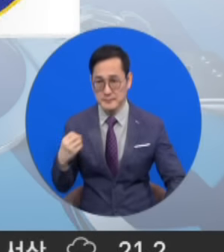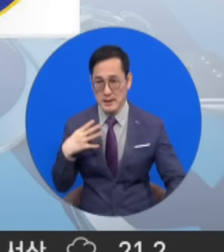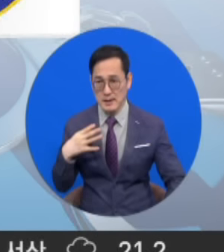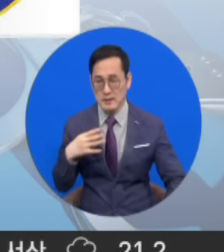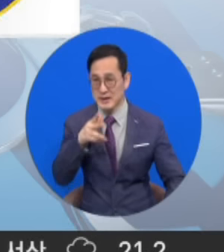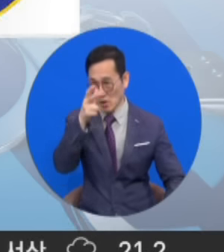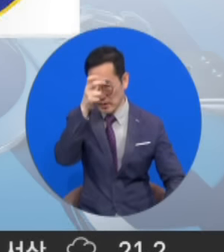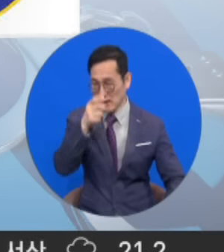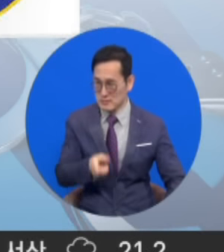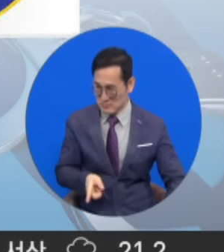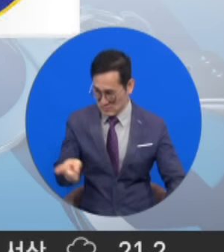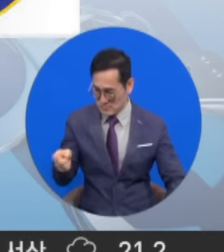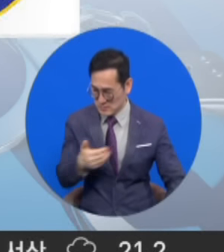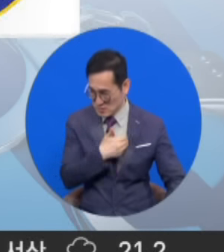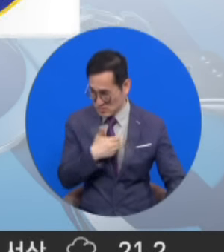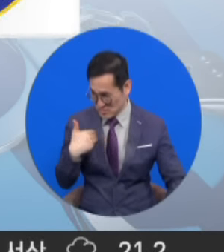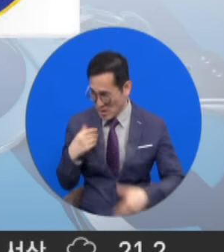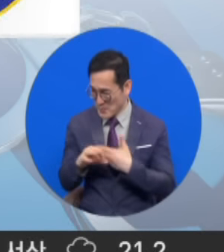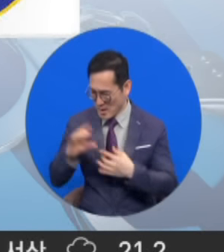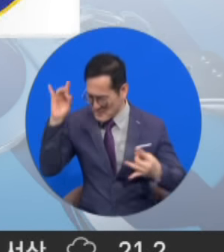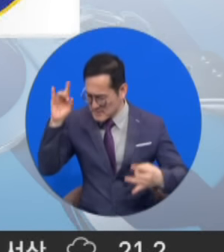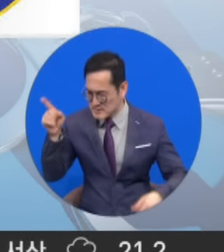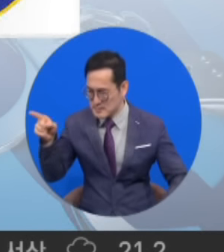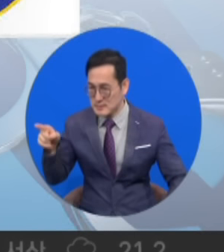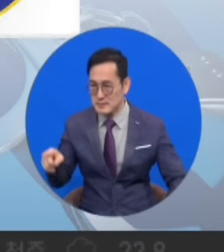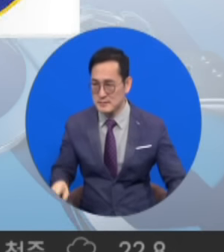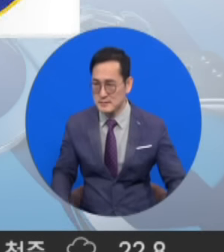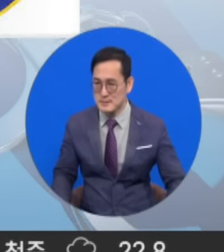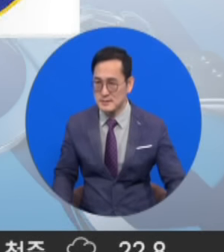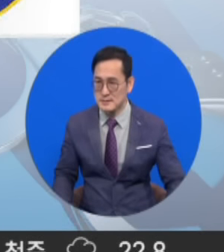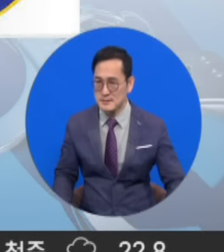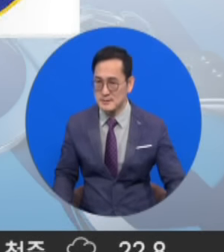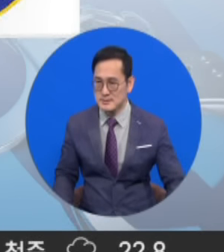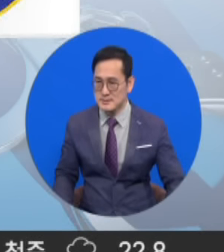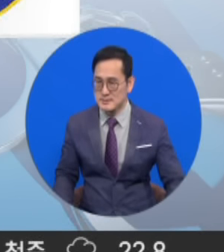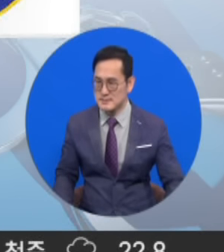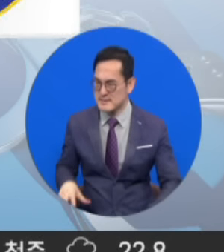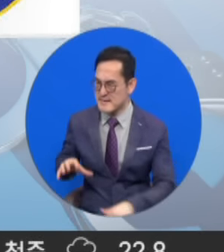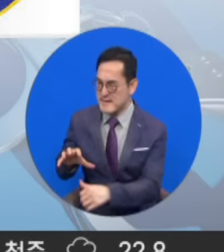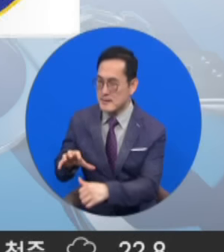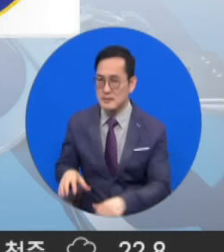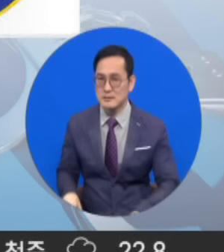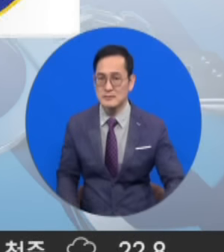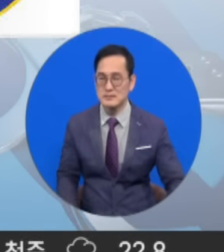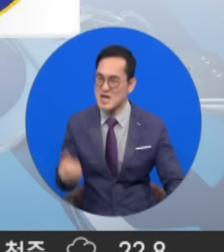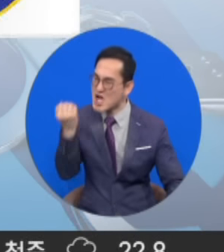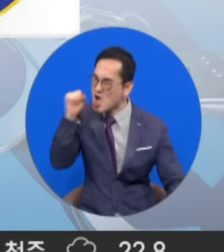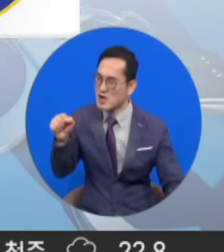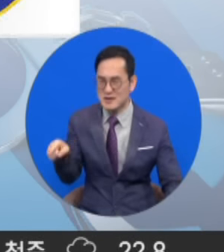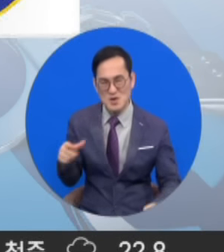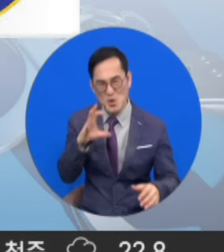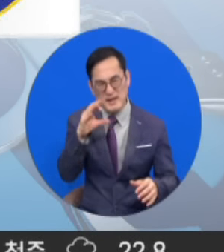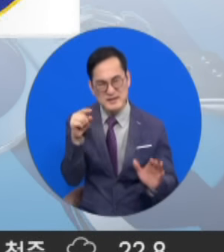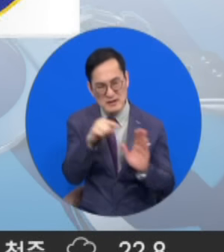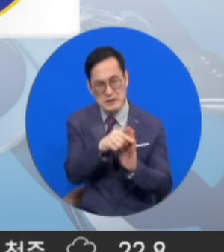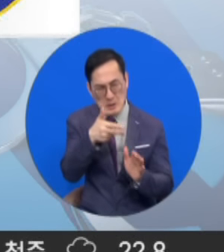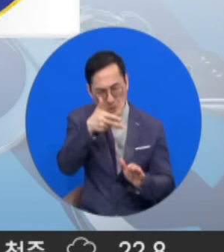그런데 경찰은 아니, 떳떳하면 가만히 있어라 등의 고압적인 태도, 마치 결론을 단정짓는 듯한